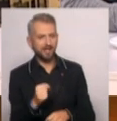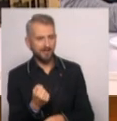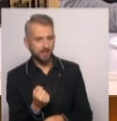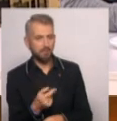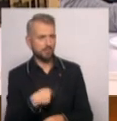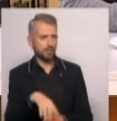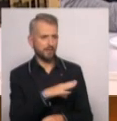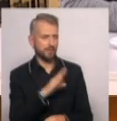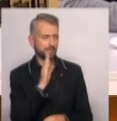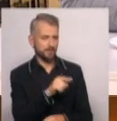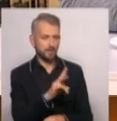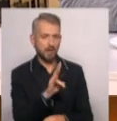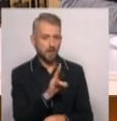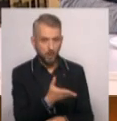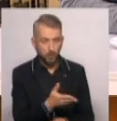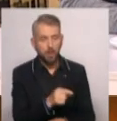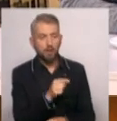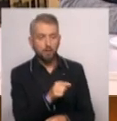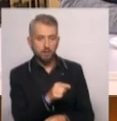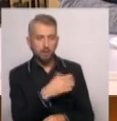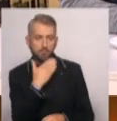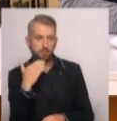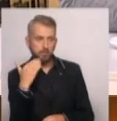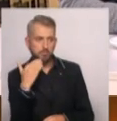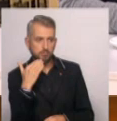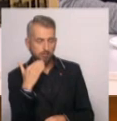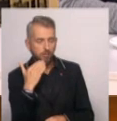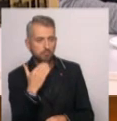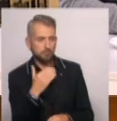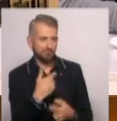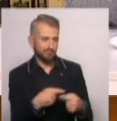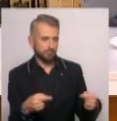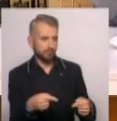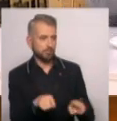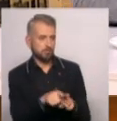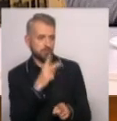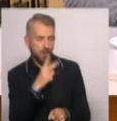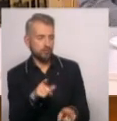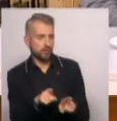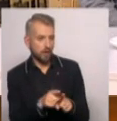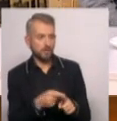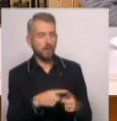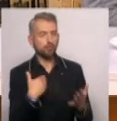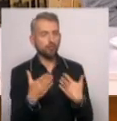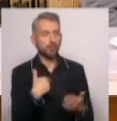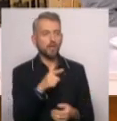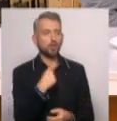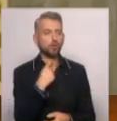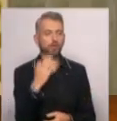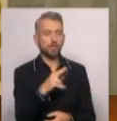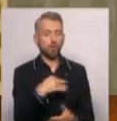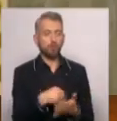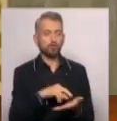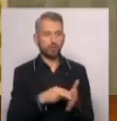з Наталією. Вона певні речі бачила от таким чином, це стосується її голосування по бюджету